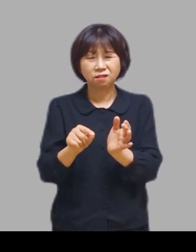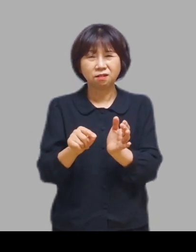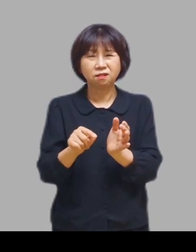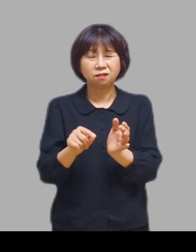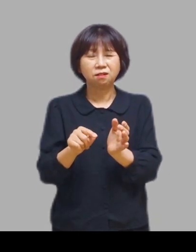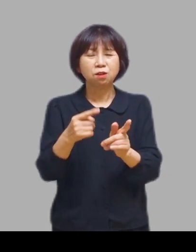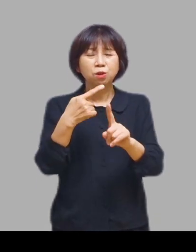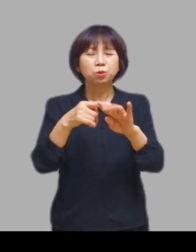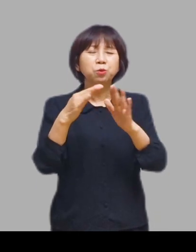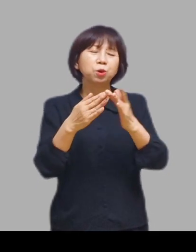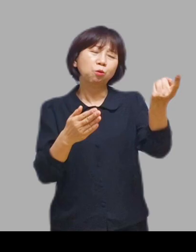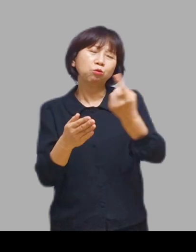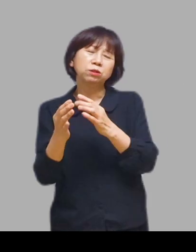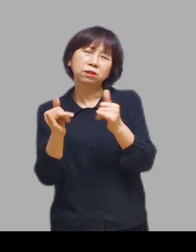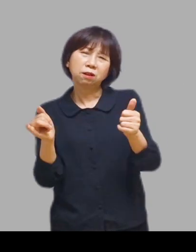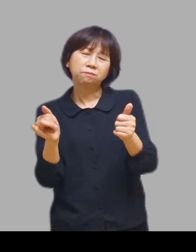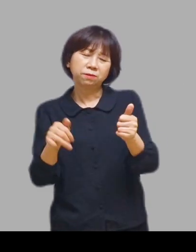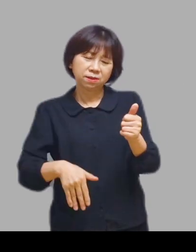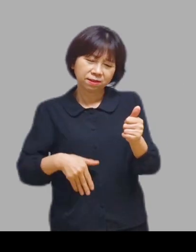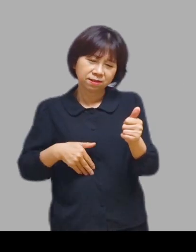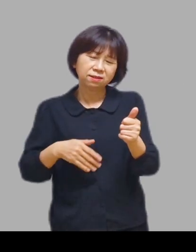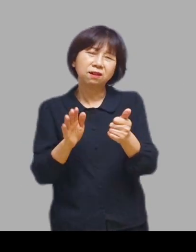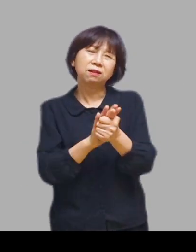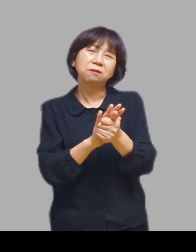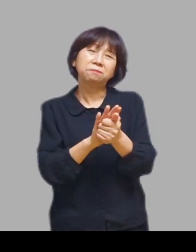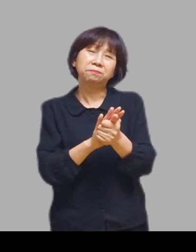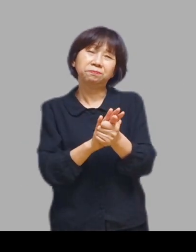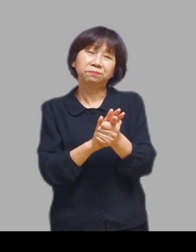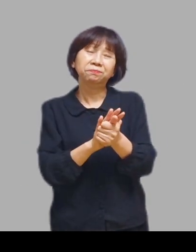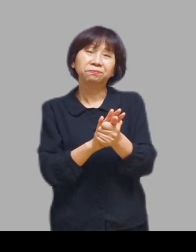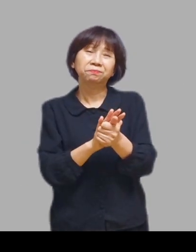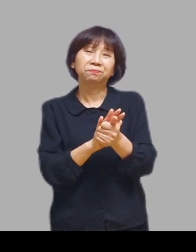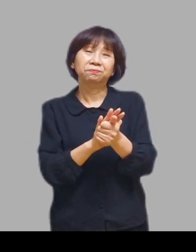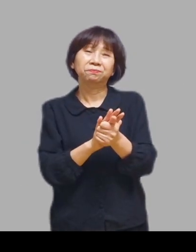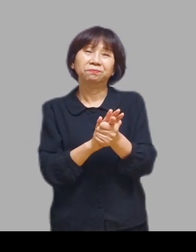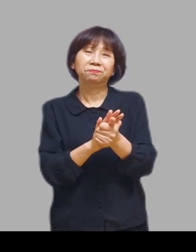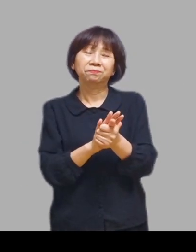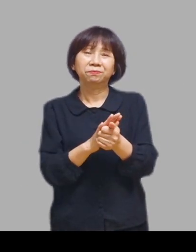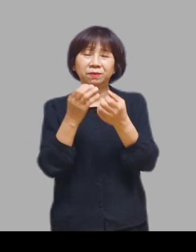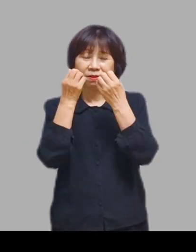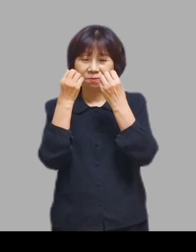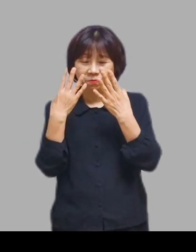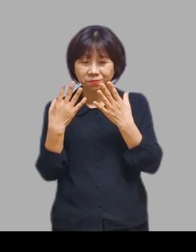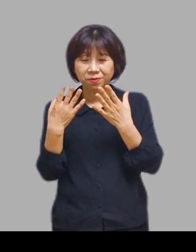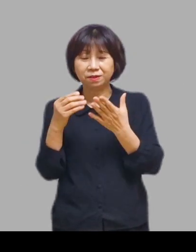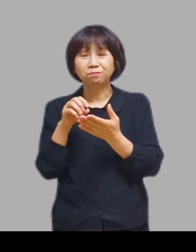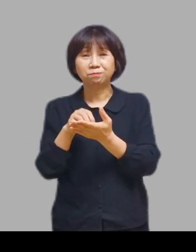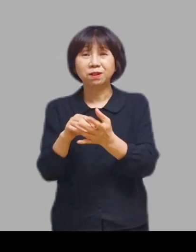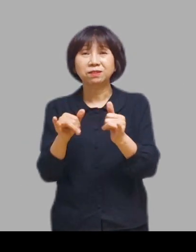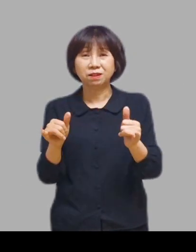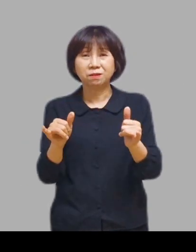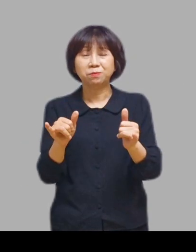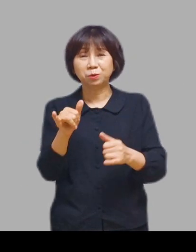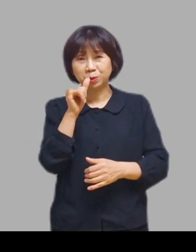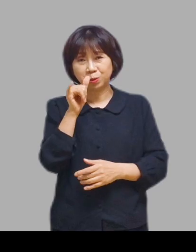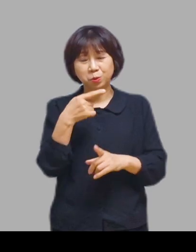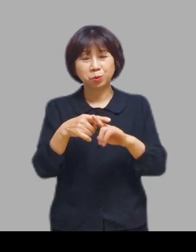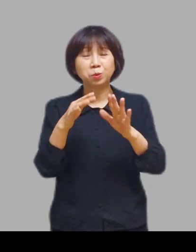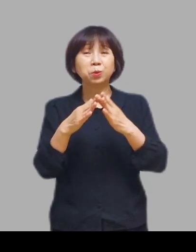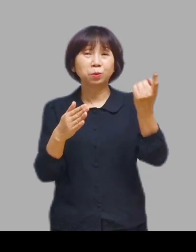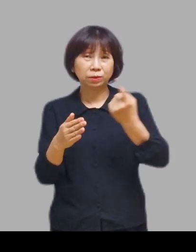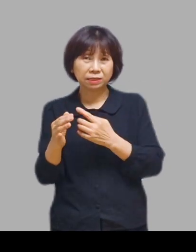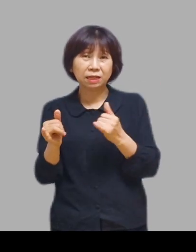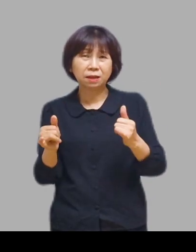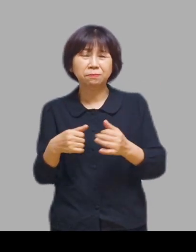식구들도 마찬가지고 새롭게 교회라는 곳에 발을 들여놓는 분도 계시겠죠. 근데 옷 입은